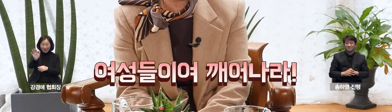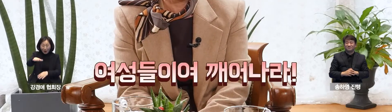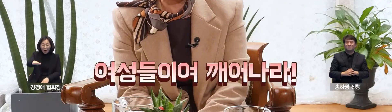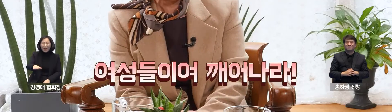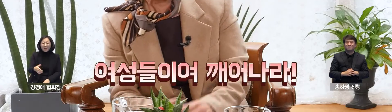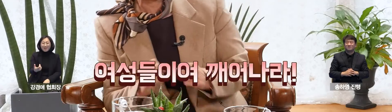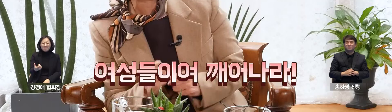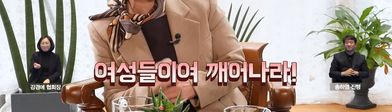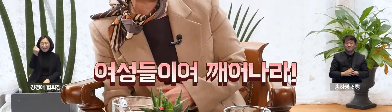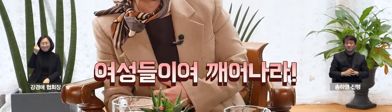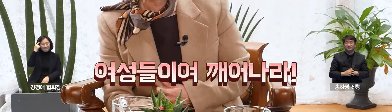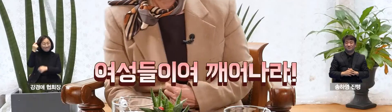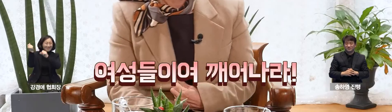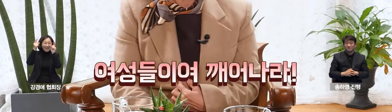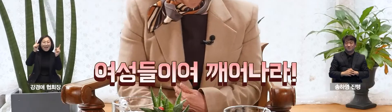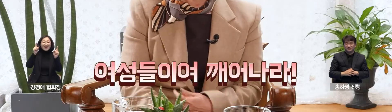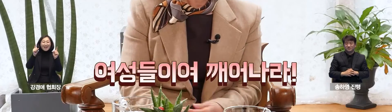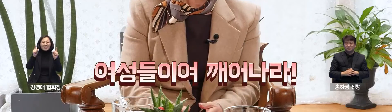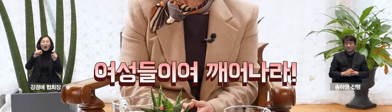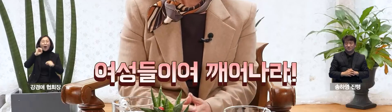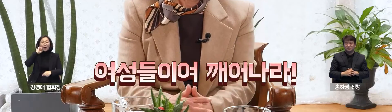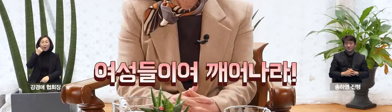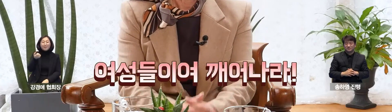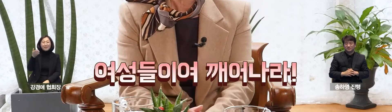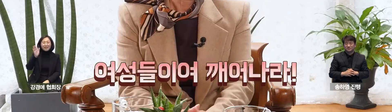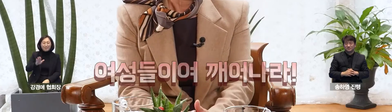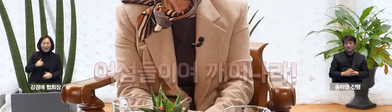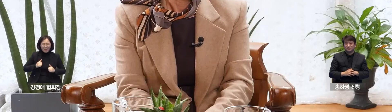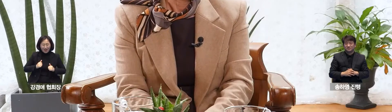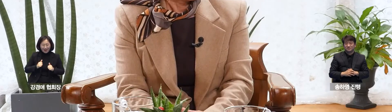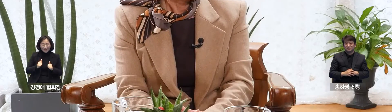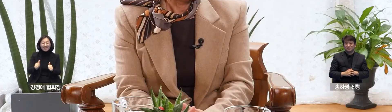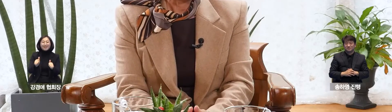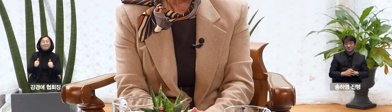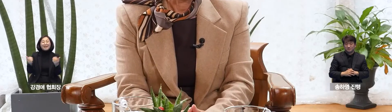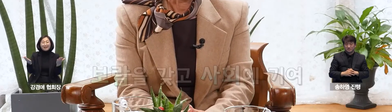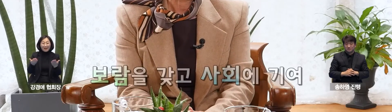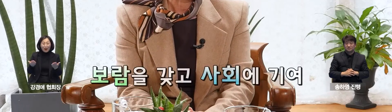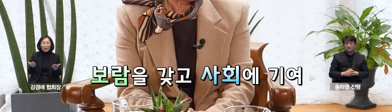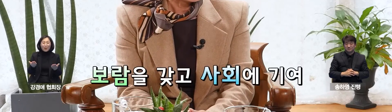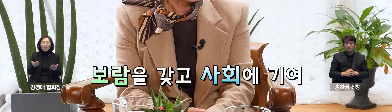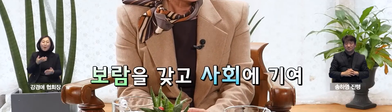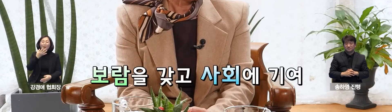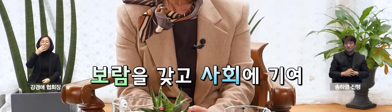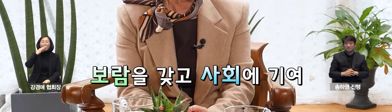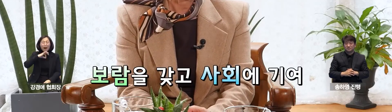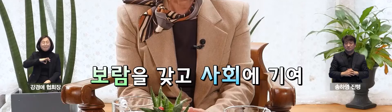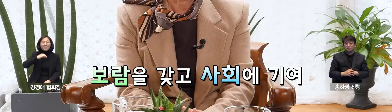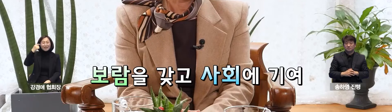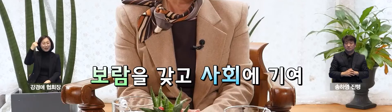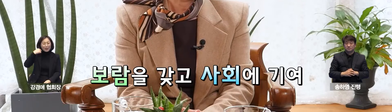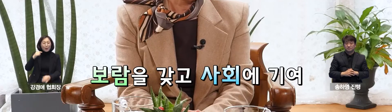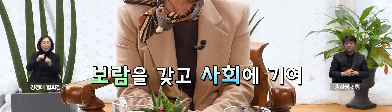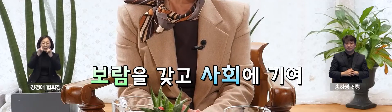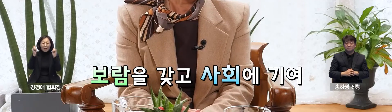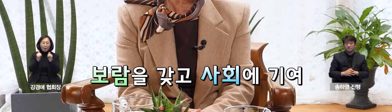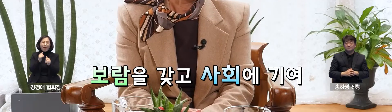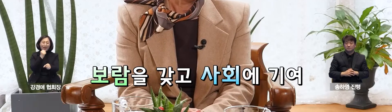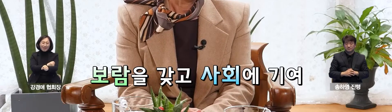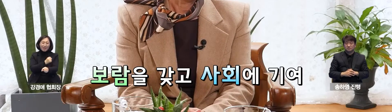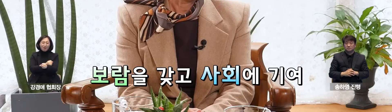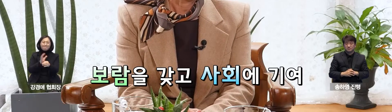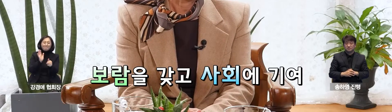뛰어나서 어렵지만 네, 어렵지만 열심히 일하고 보람을 갖고 사회에 기여도